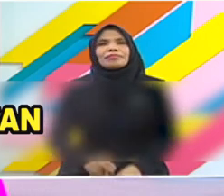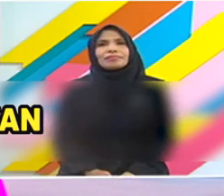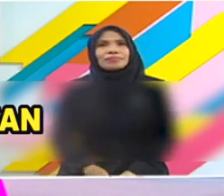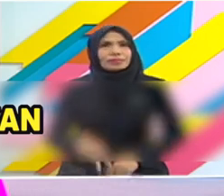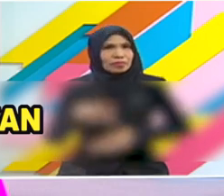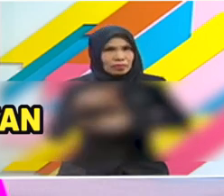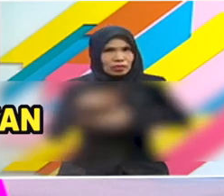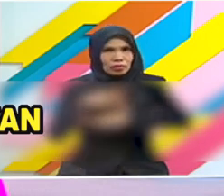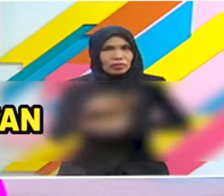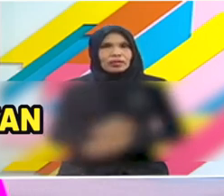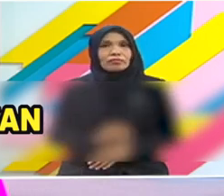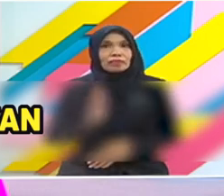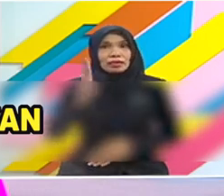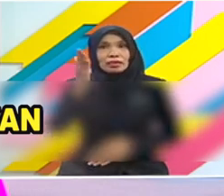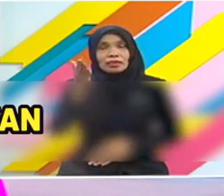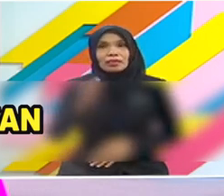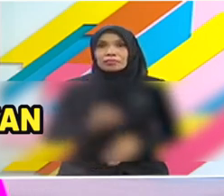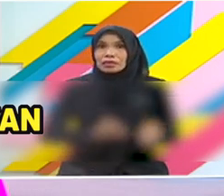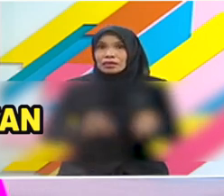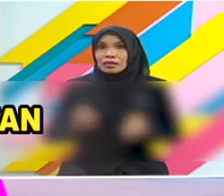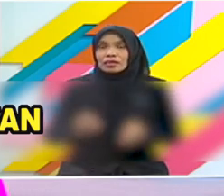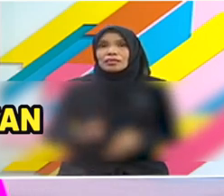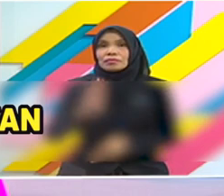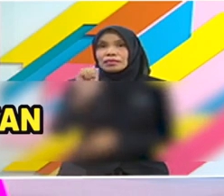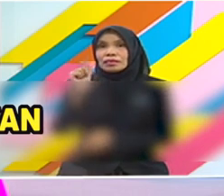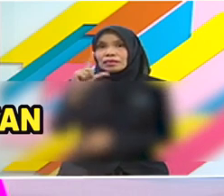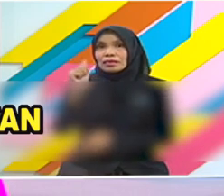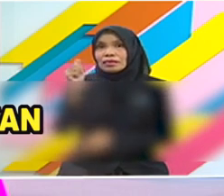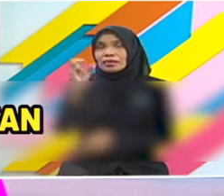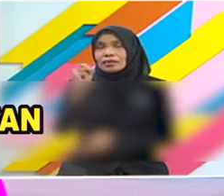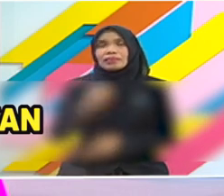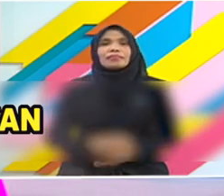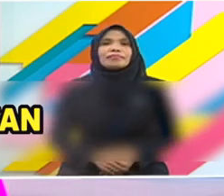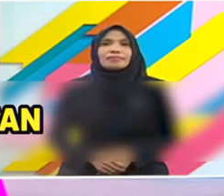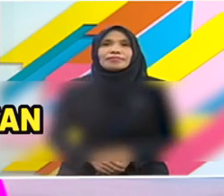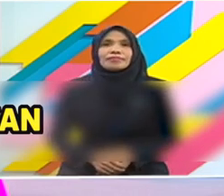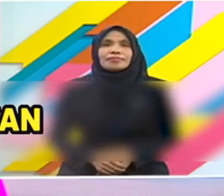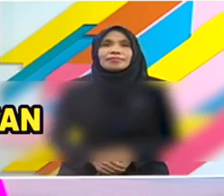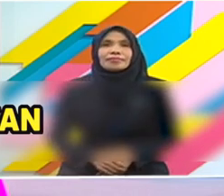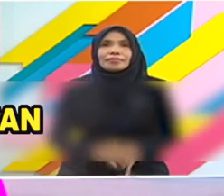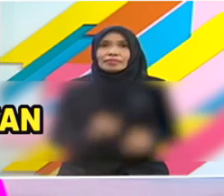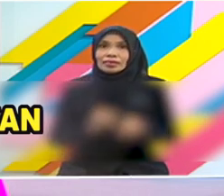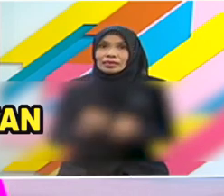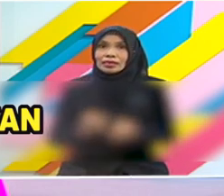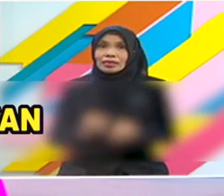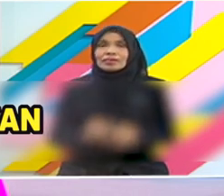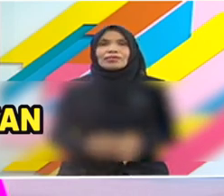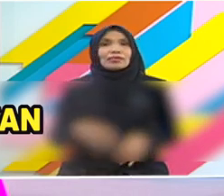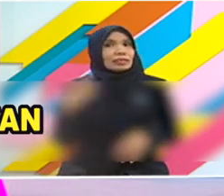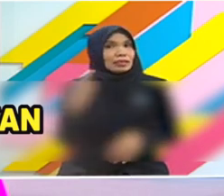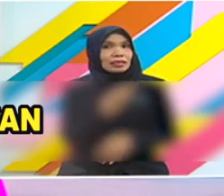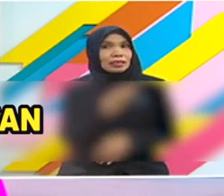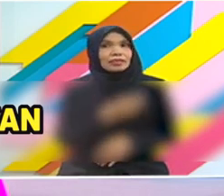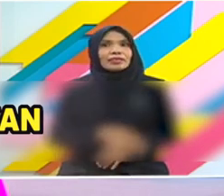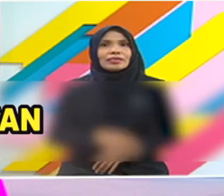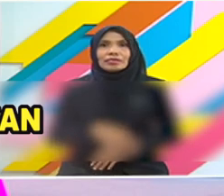akan bergerak balas ataupun berfungsi sekiranya kita melakukan ataupun terpegang sesuatu benda,